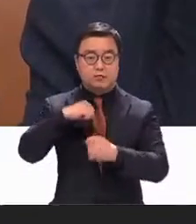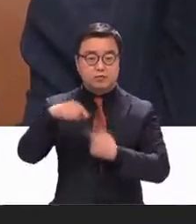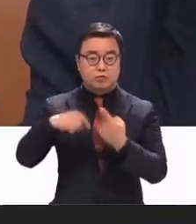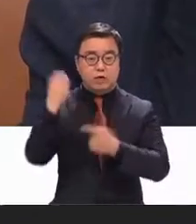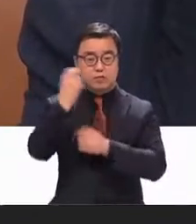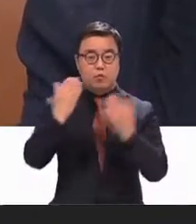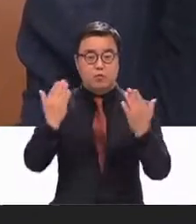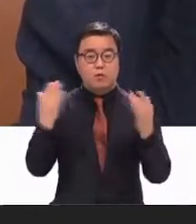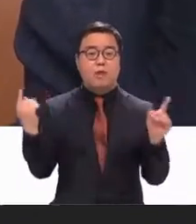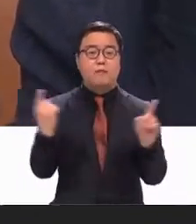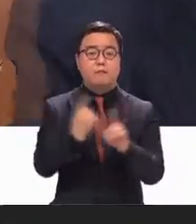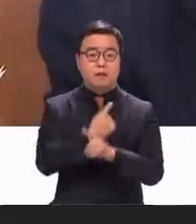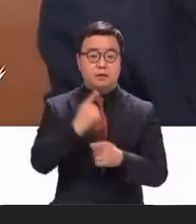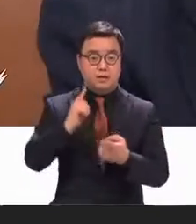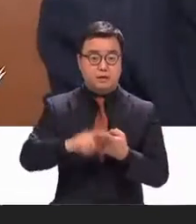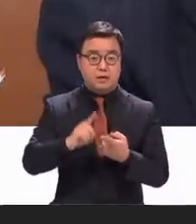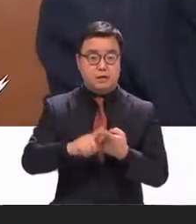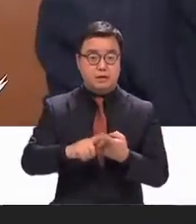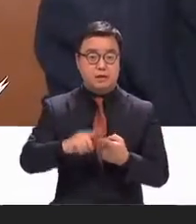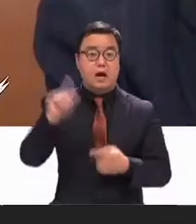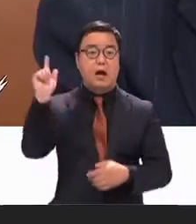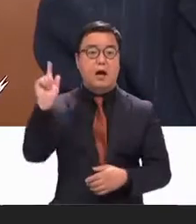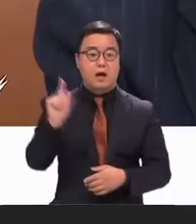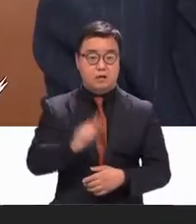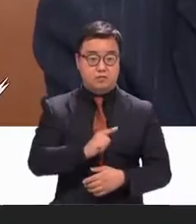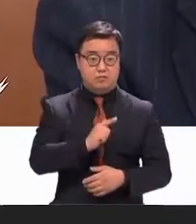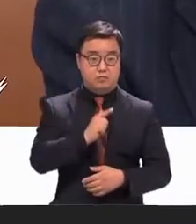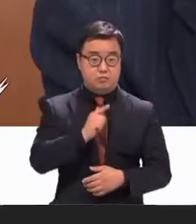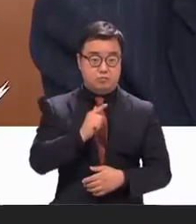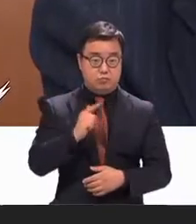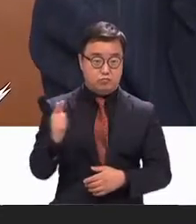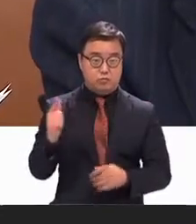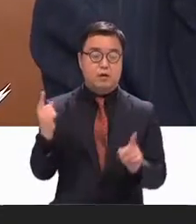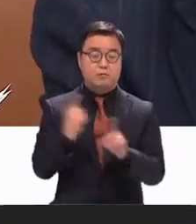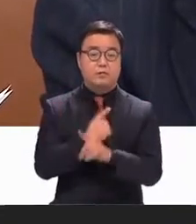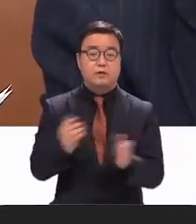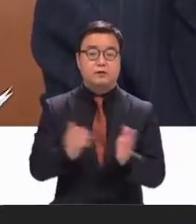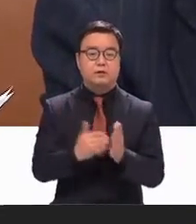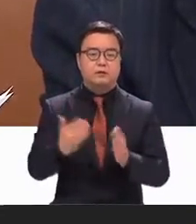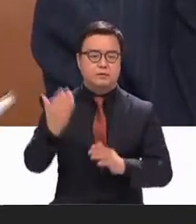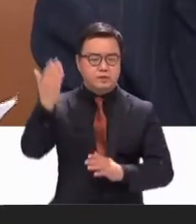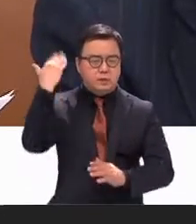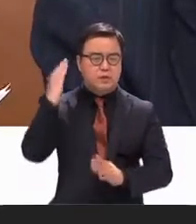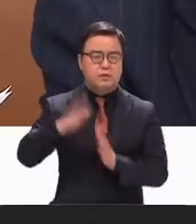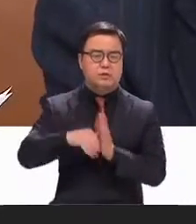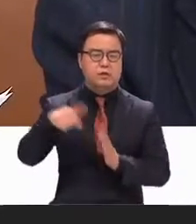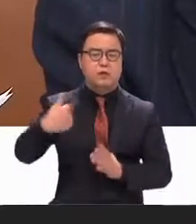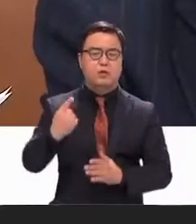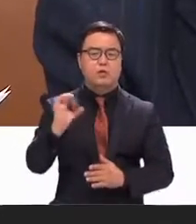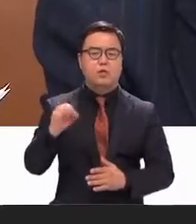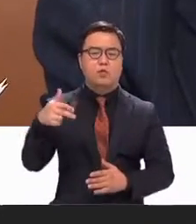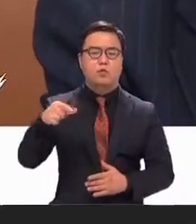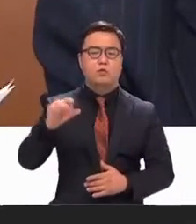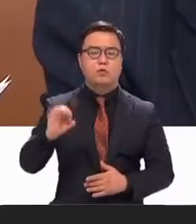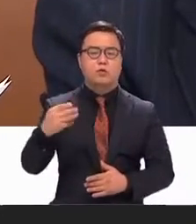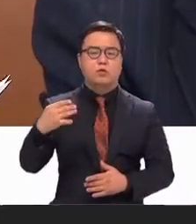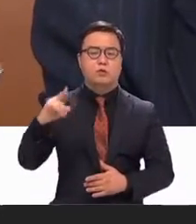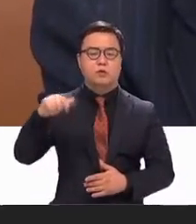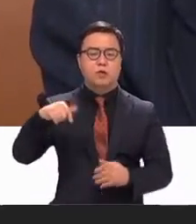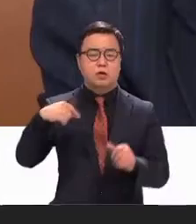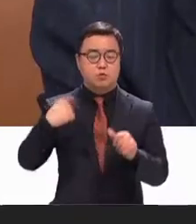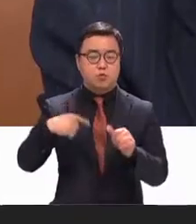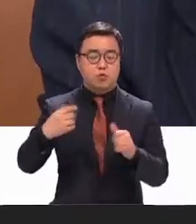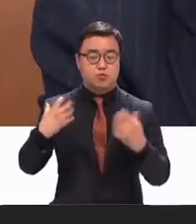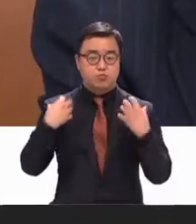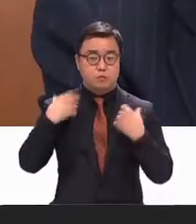전환하는데 딱 하루 걸렸습니다. 당시에 공정택 교육감이 지시를 한 것인지 아니면 서울시 교육청의